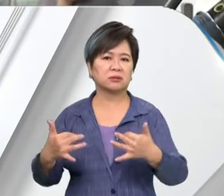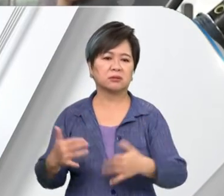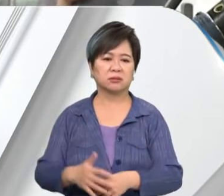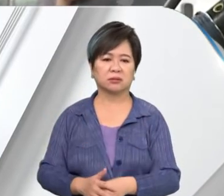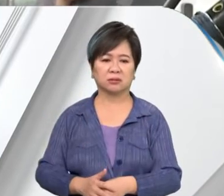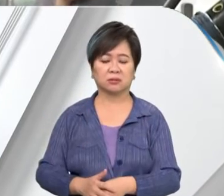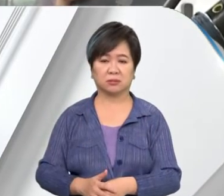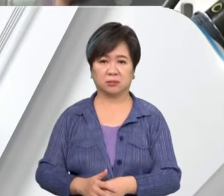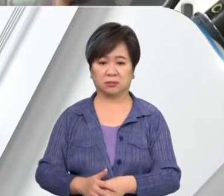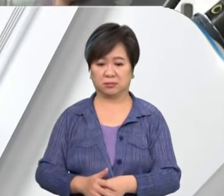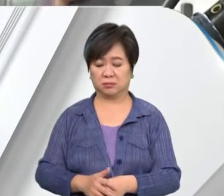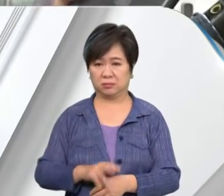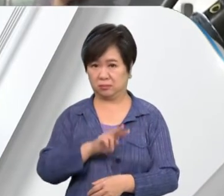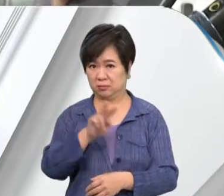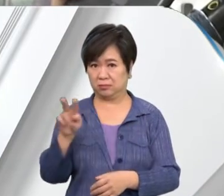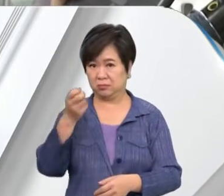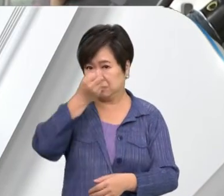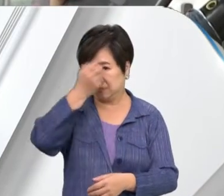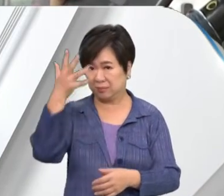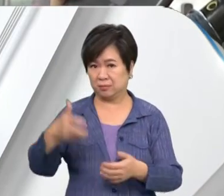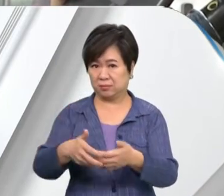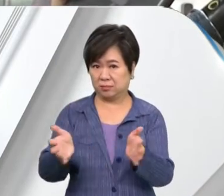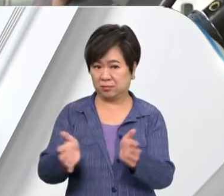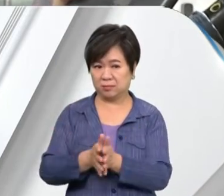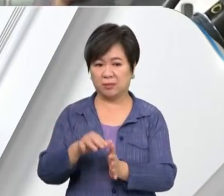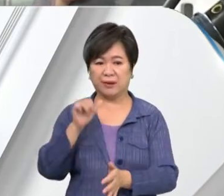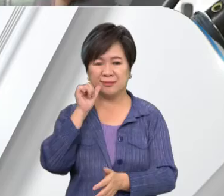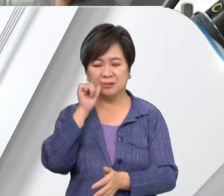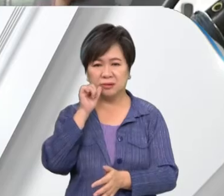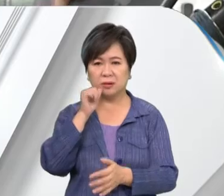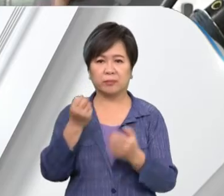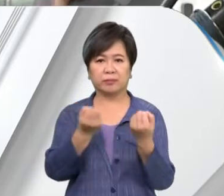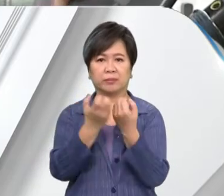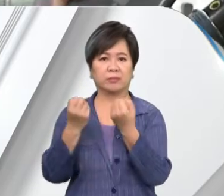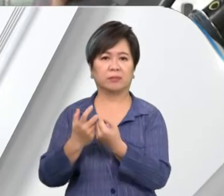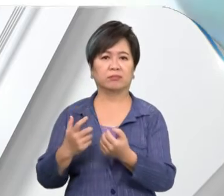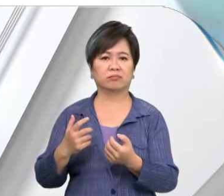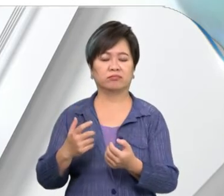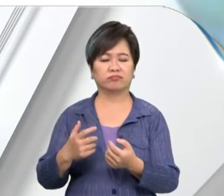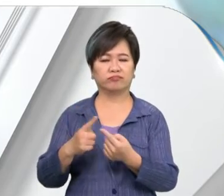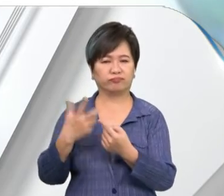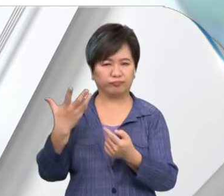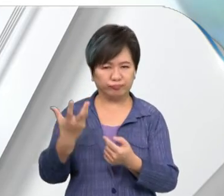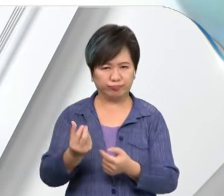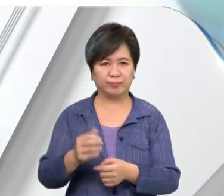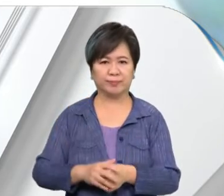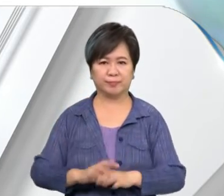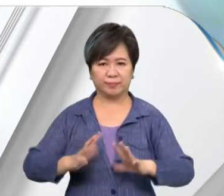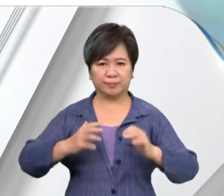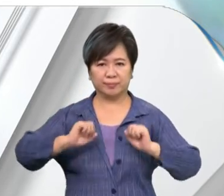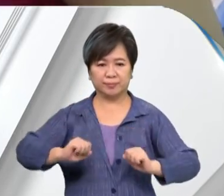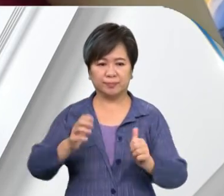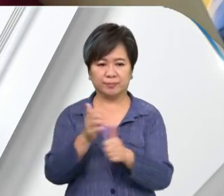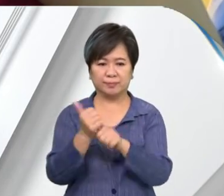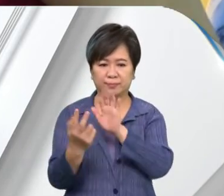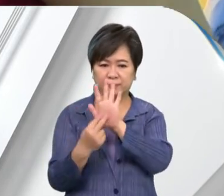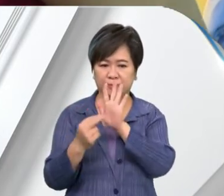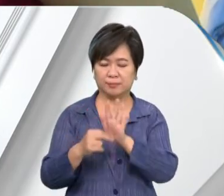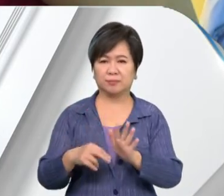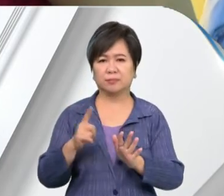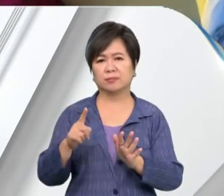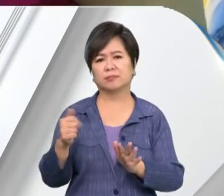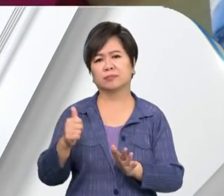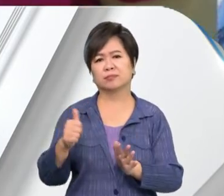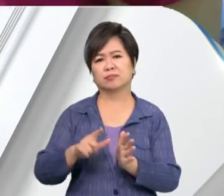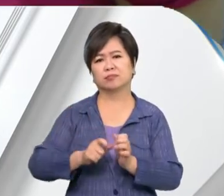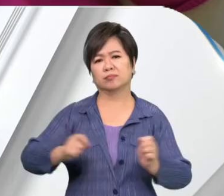实际上我们也看到在年轻族群槟榔口腔癌的发生率也是下降。 国健署讲，癌症是近十年长期不良的生活